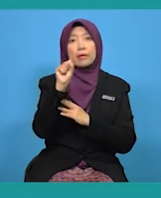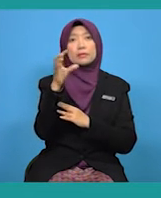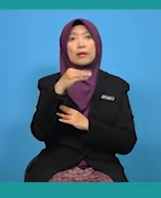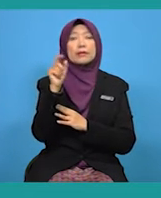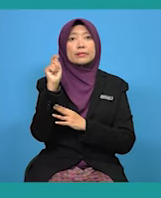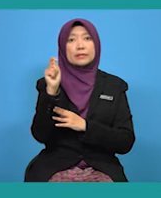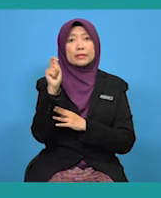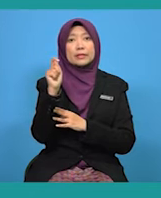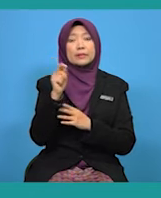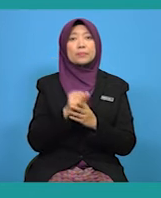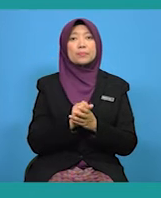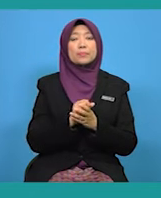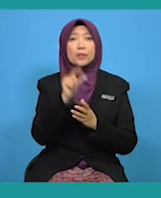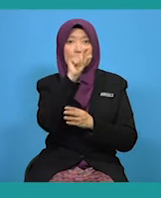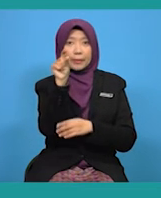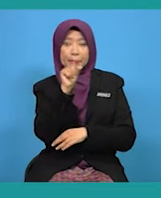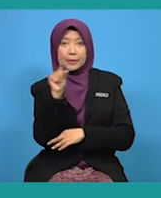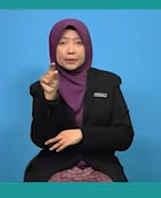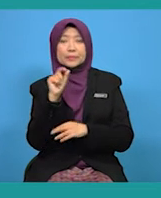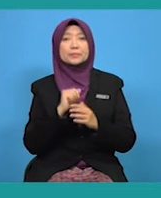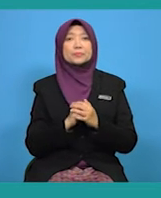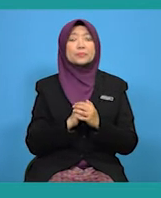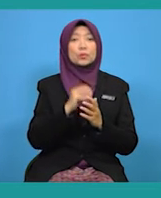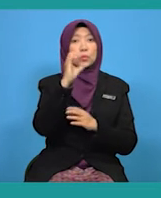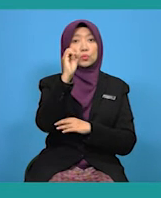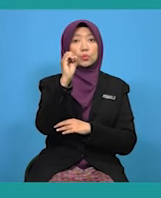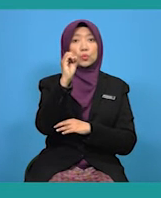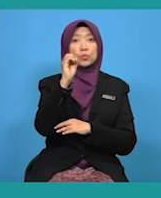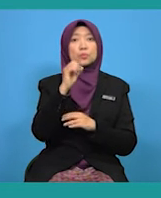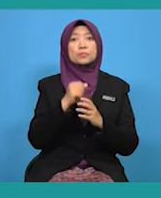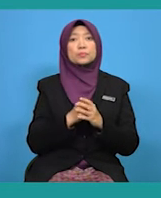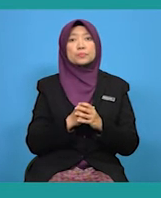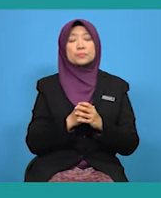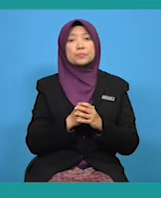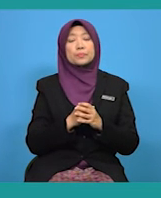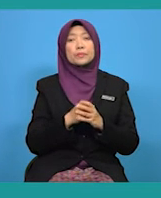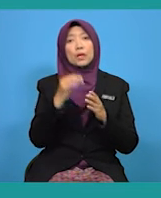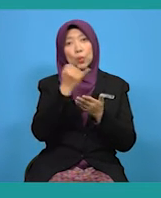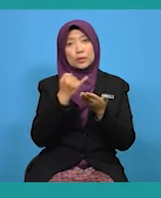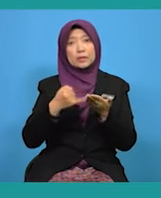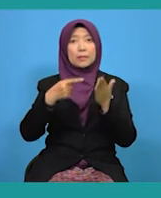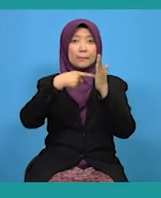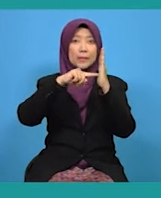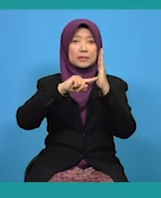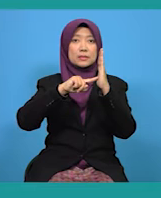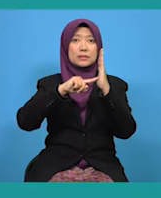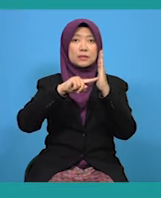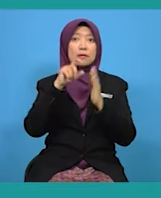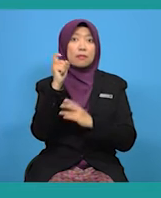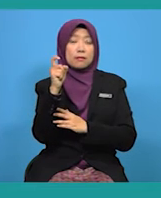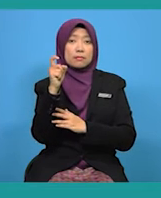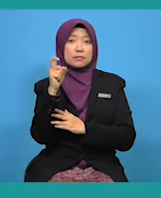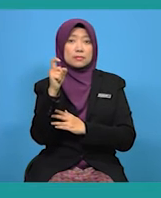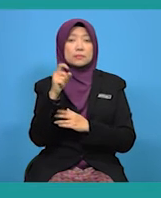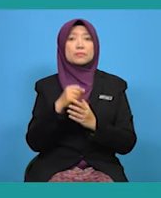s&t label Khan koordinat yaitu kosong kemudian kita lukis pasien